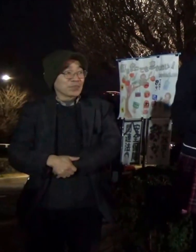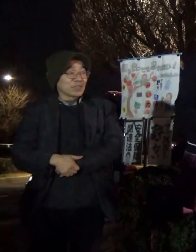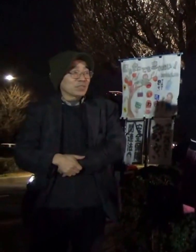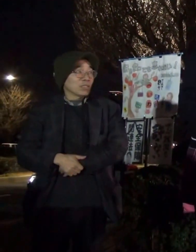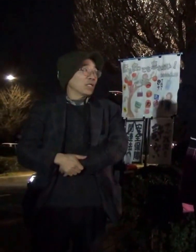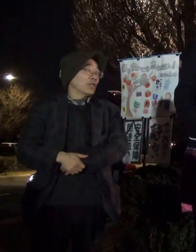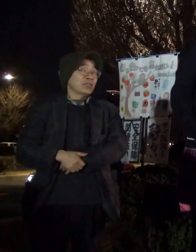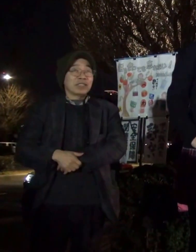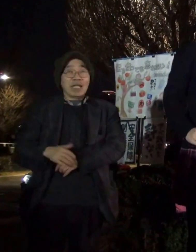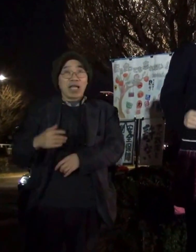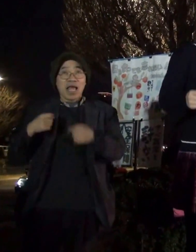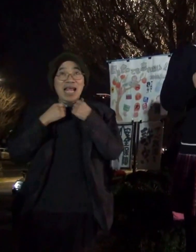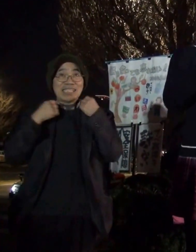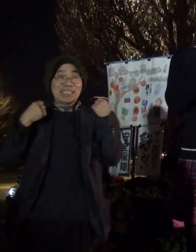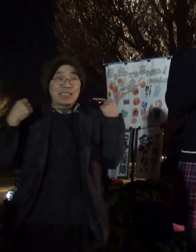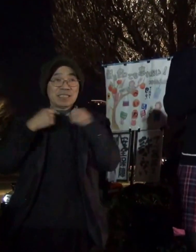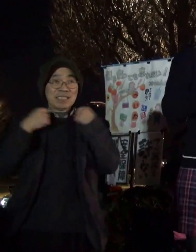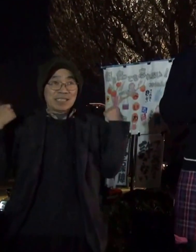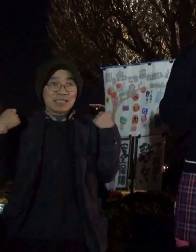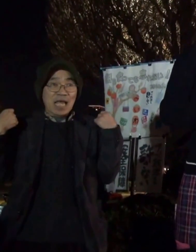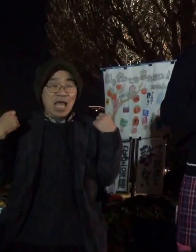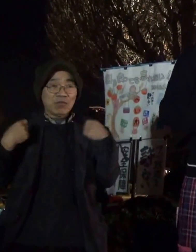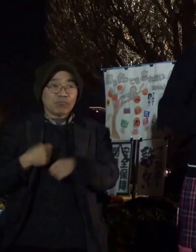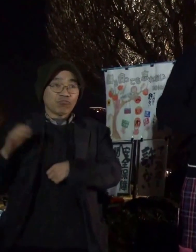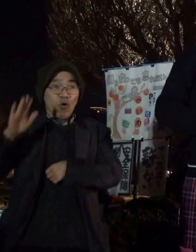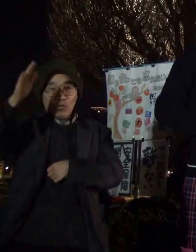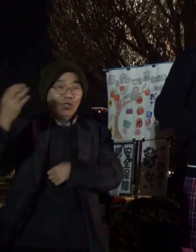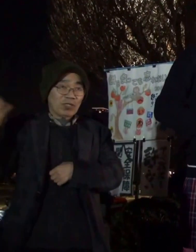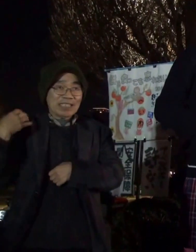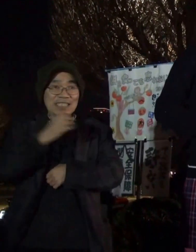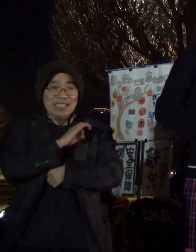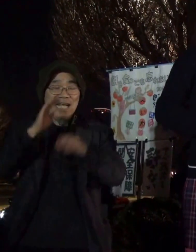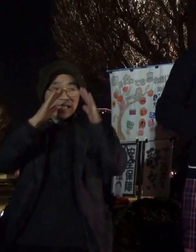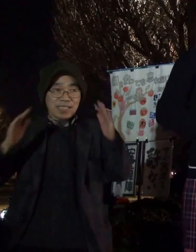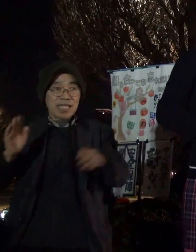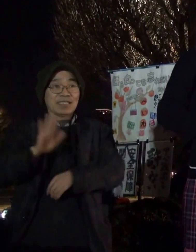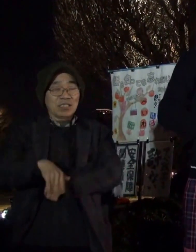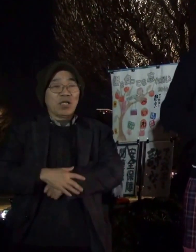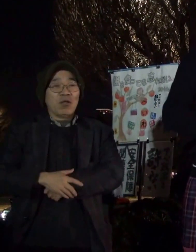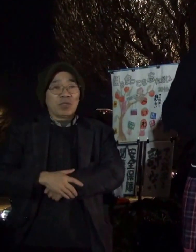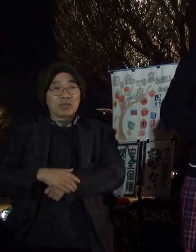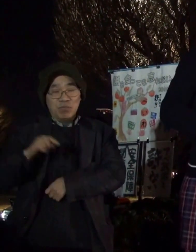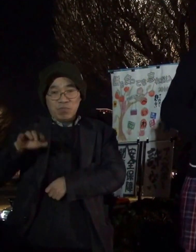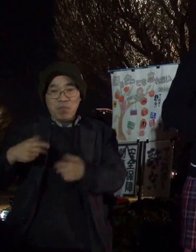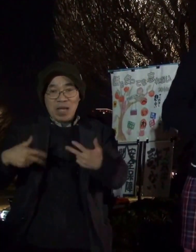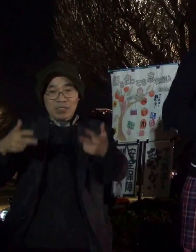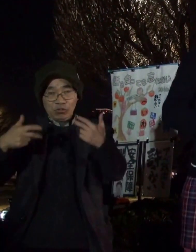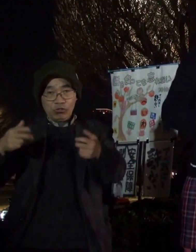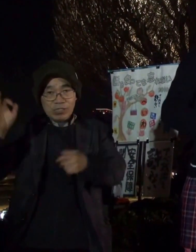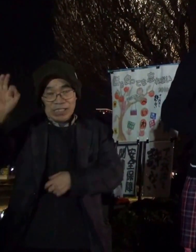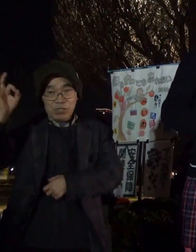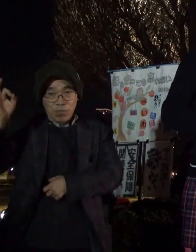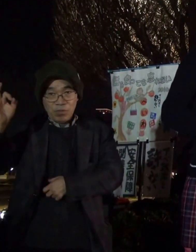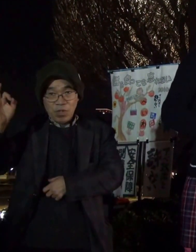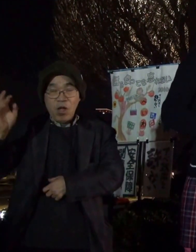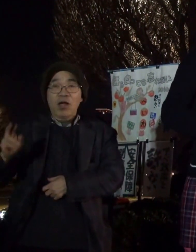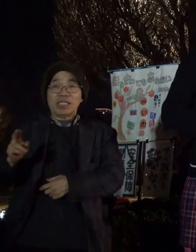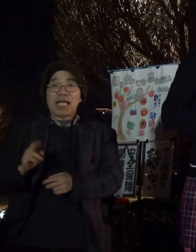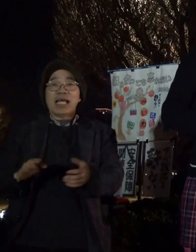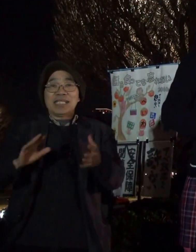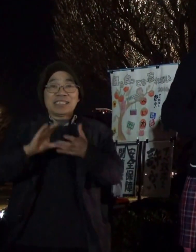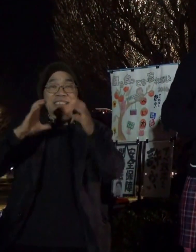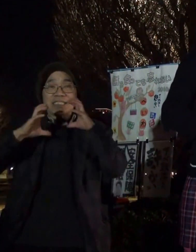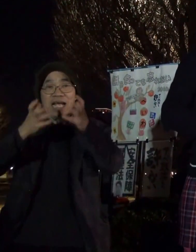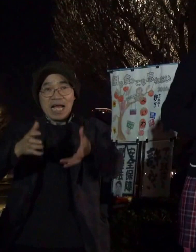制服工場委員会です。本当に皆さん毎週金曜日ここでね、この希望、皆さんの世界の平和を訴えてるということ